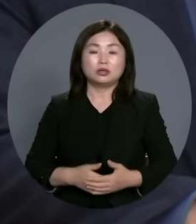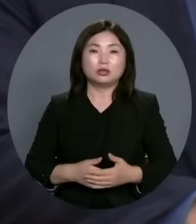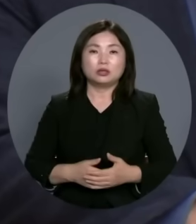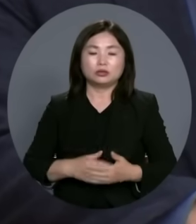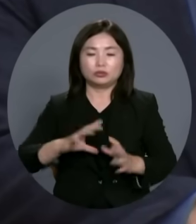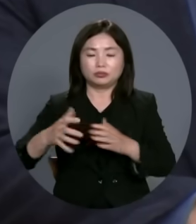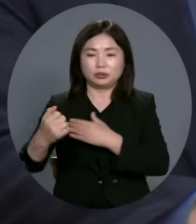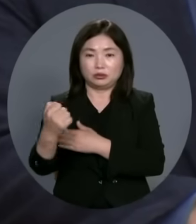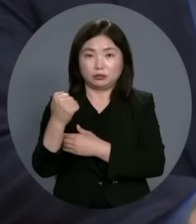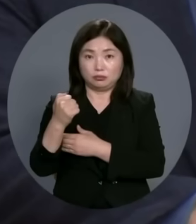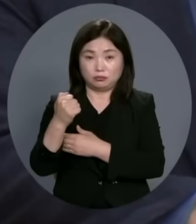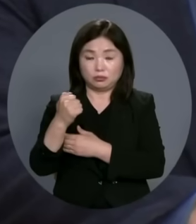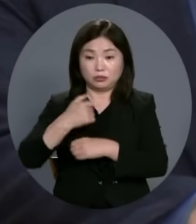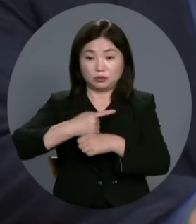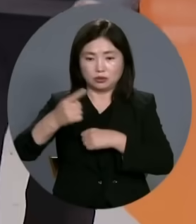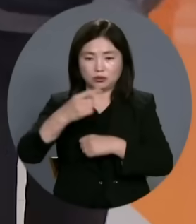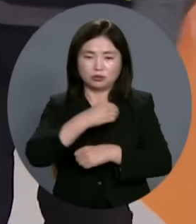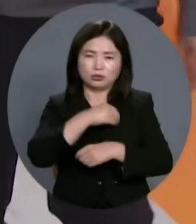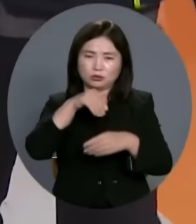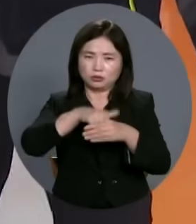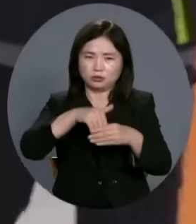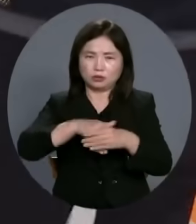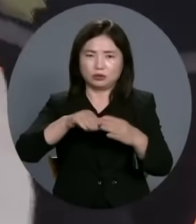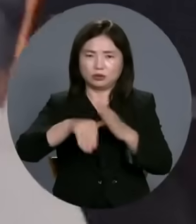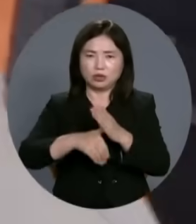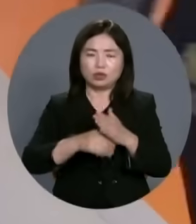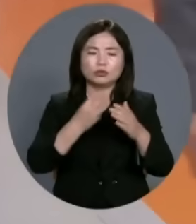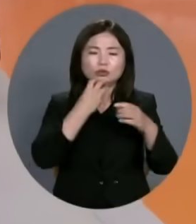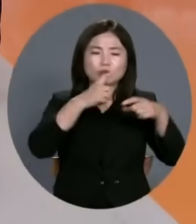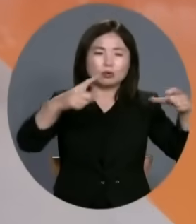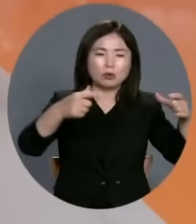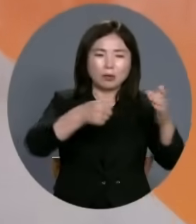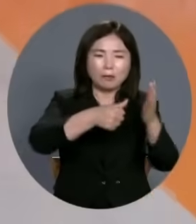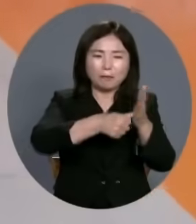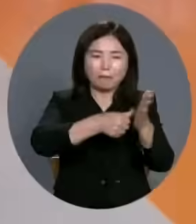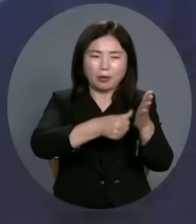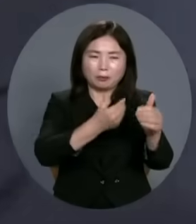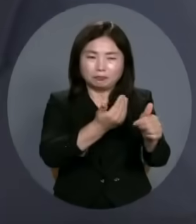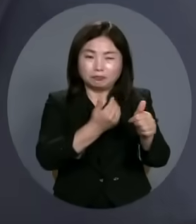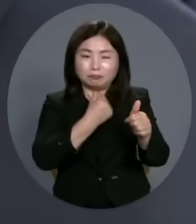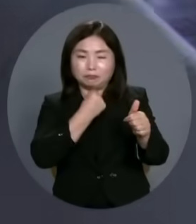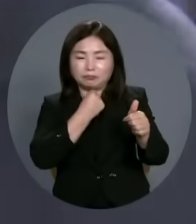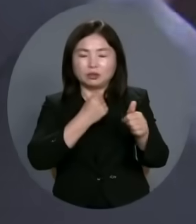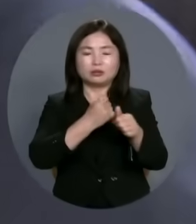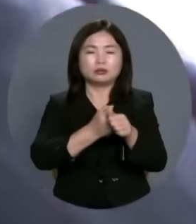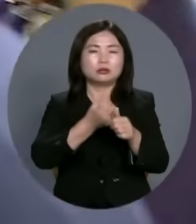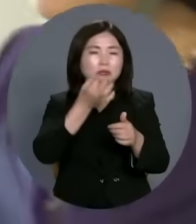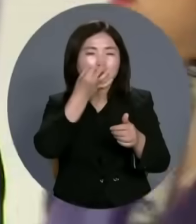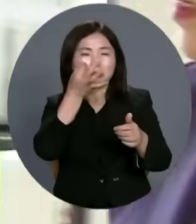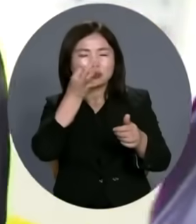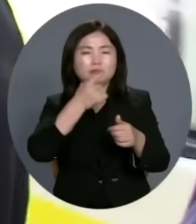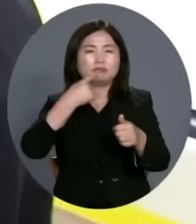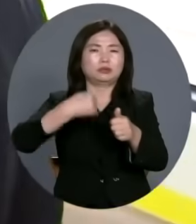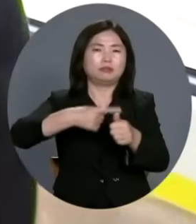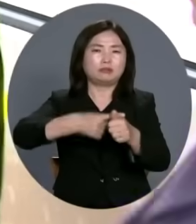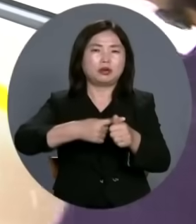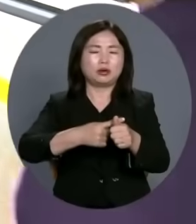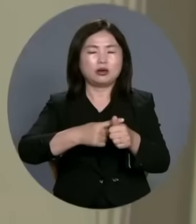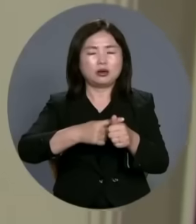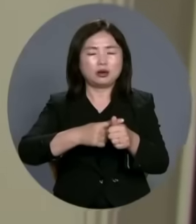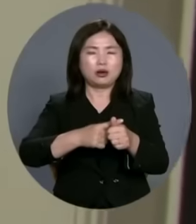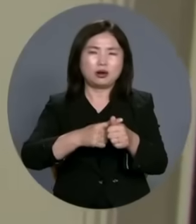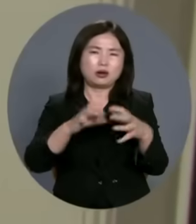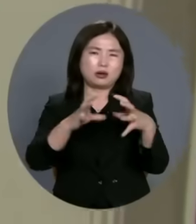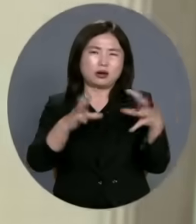결국 국민의힘이 내년 총선에서 수도권 표를 더 많이 얻으려는 선거용 정치 쇼라는 비판이 당